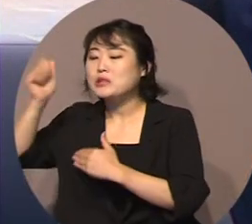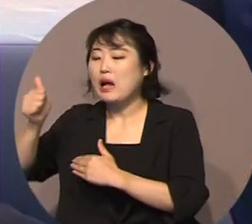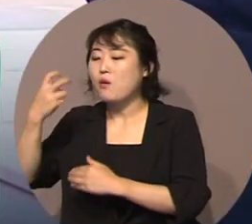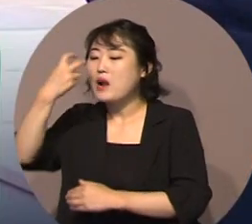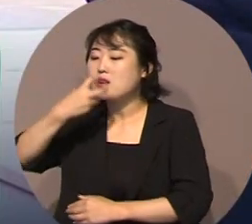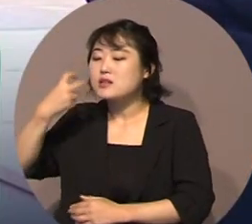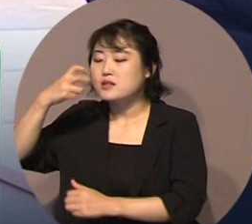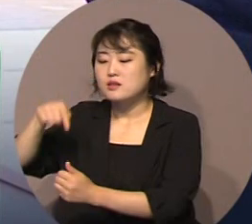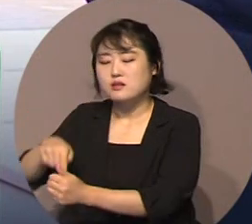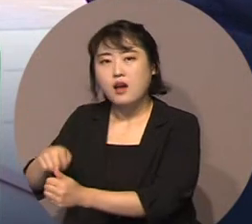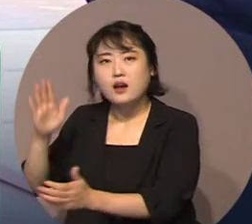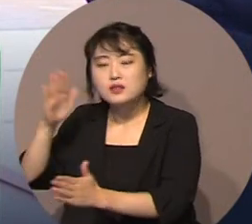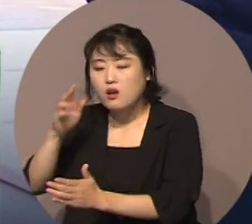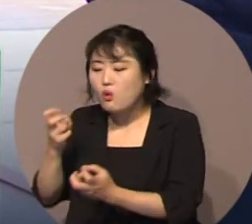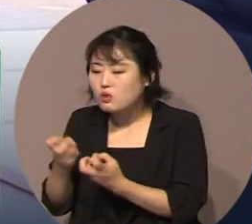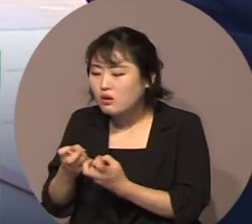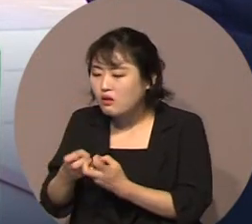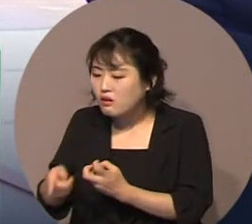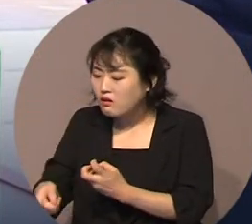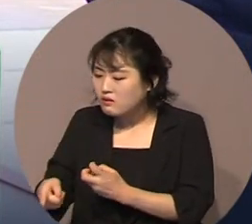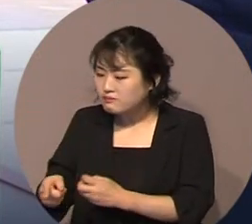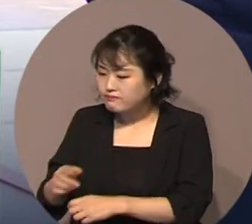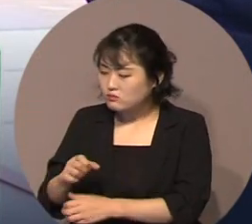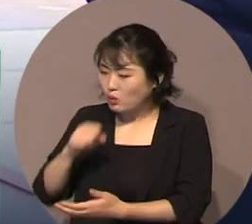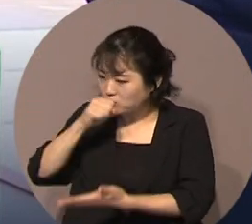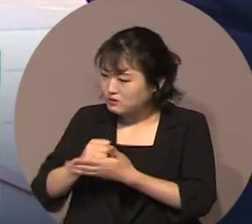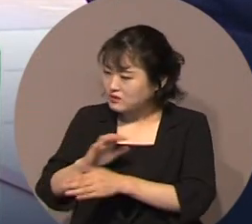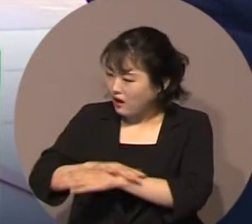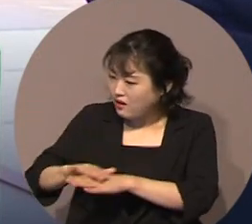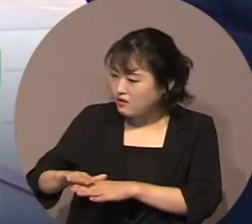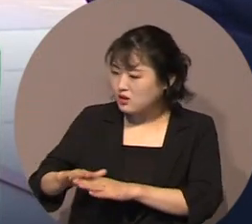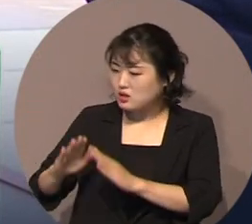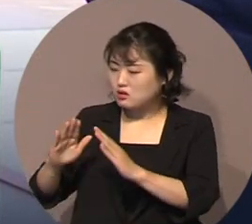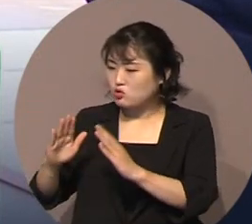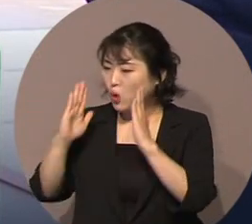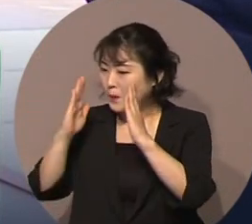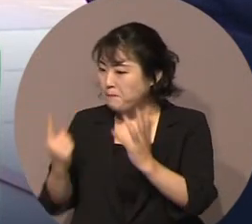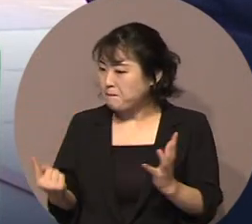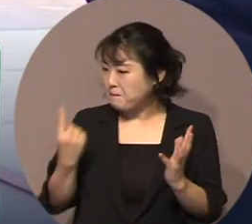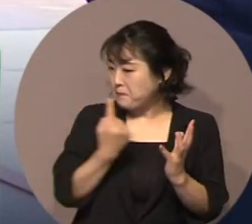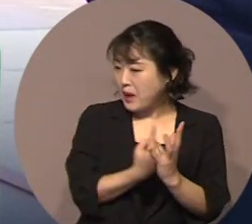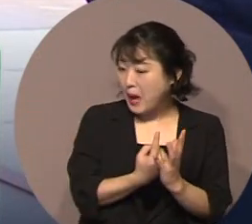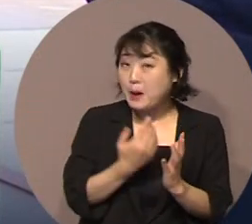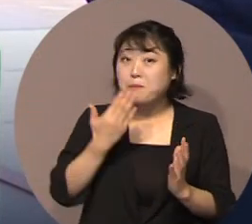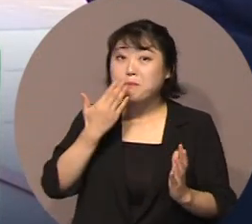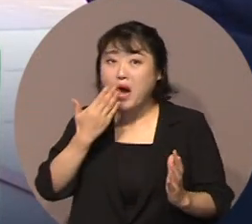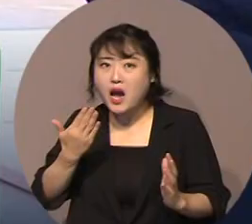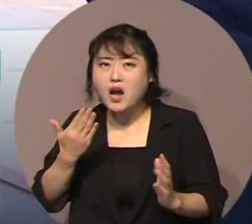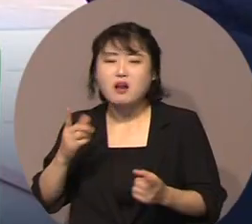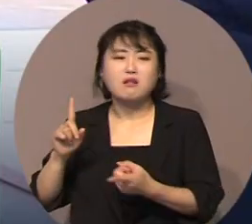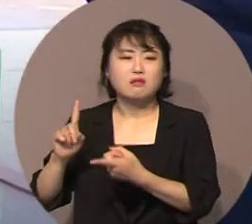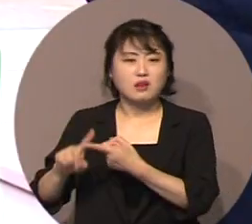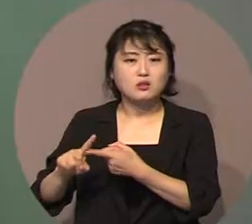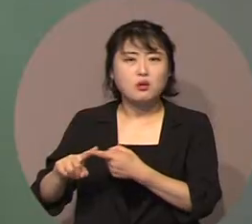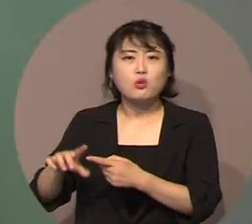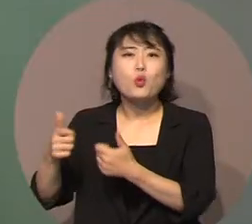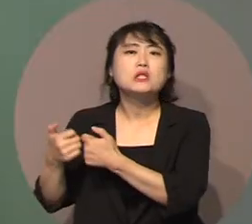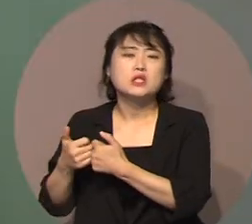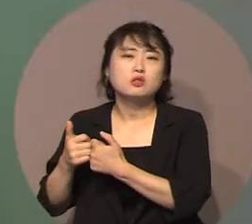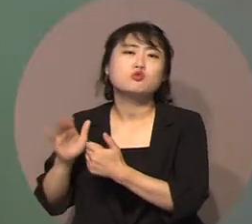책임하에이 학생이 어떻게 다시 정상적으로 교실에 수업을 참여할 수 있을지